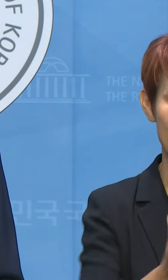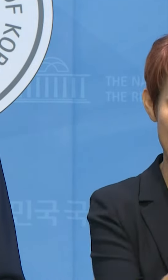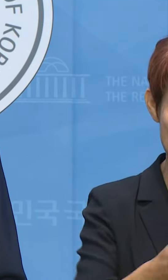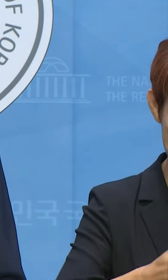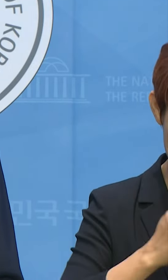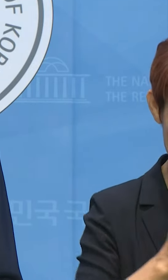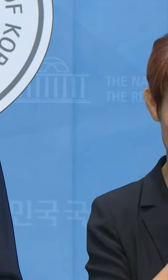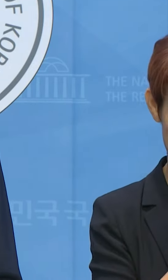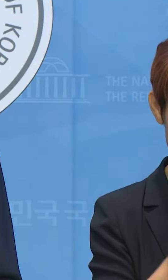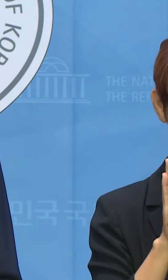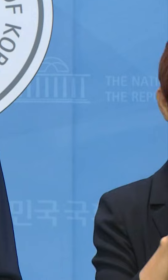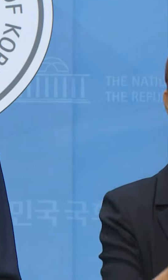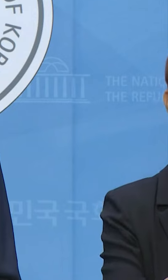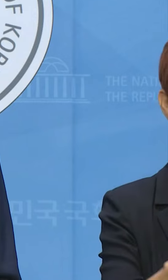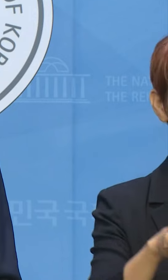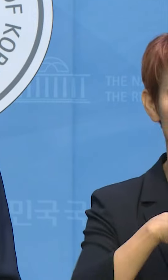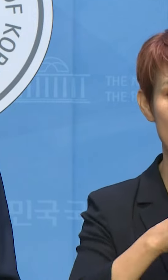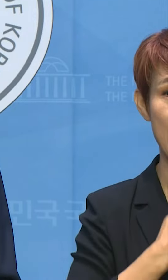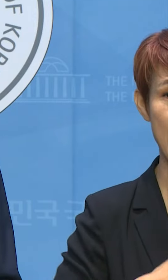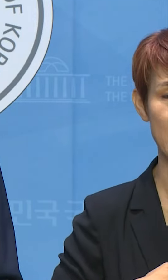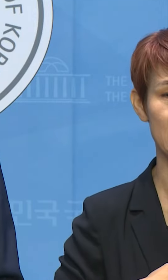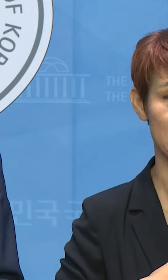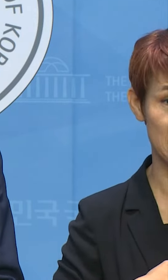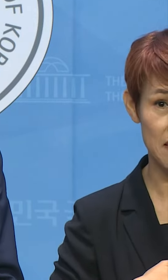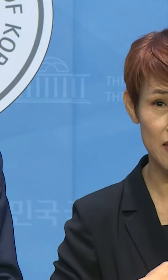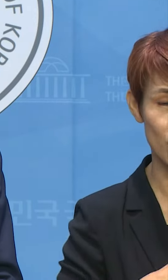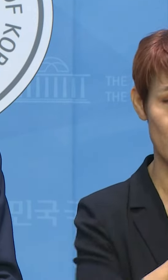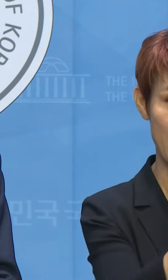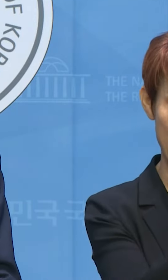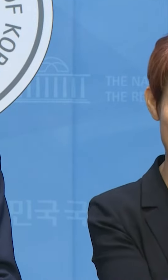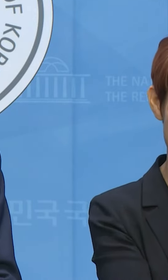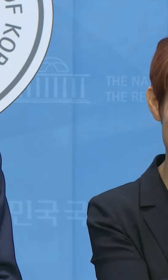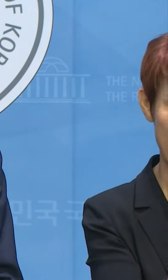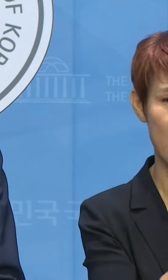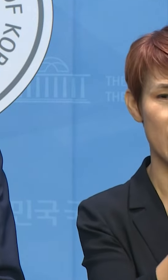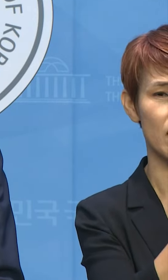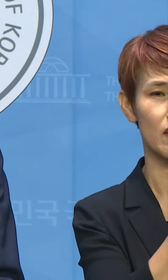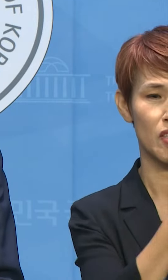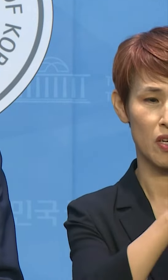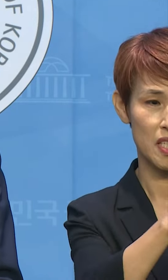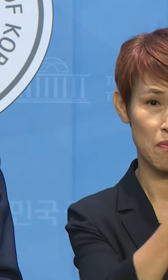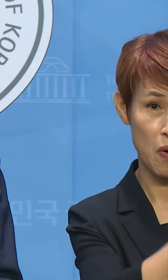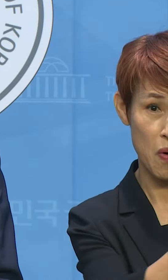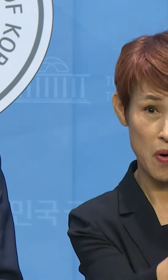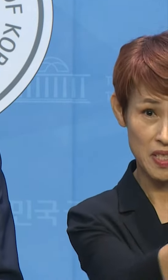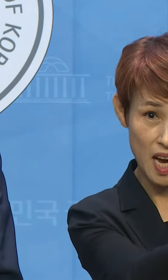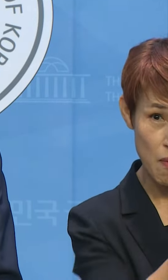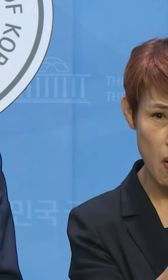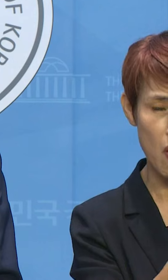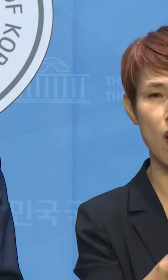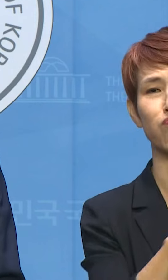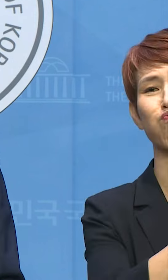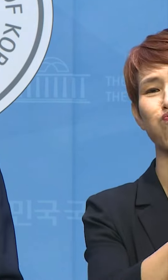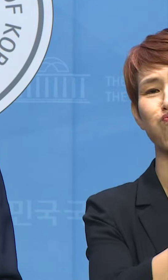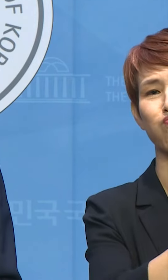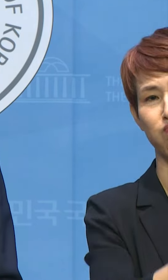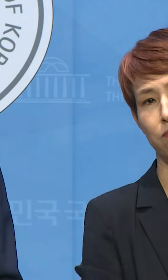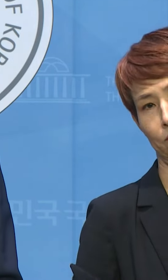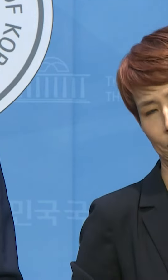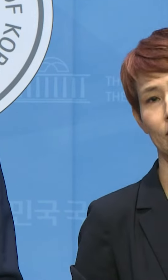들어가자 정치를 좀 안다는 여의도 사람들 정치 평론가들 기자들 모두 부정적으로